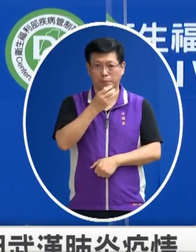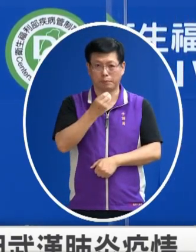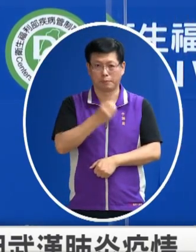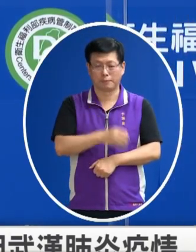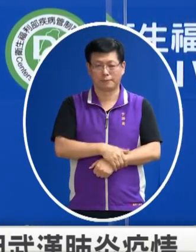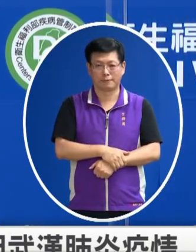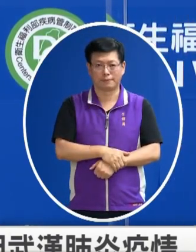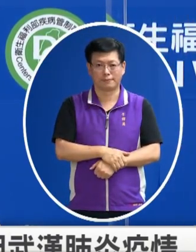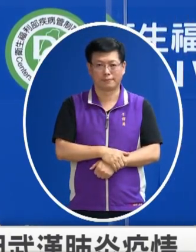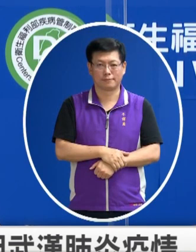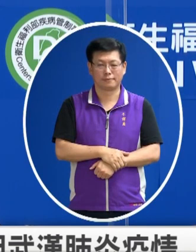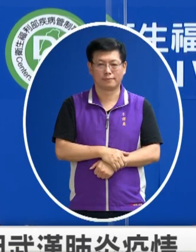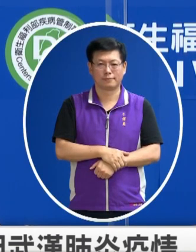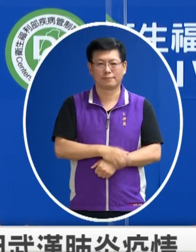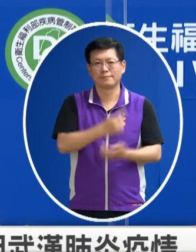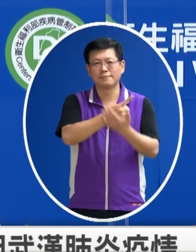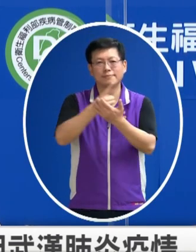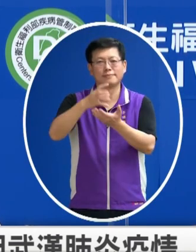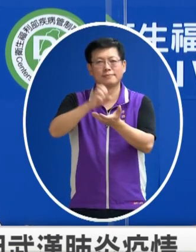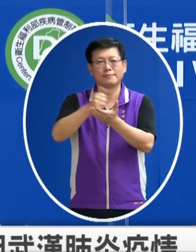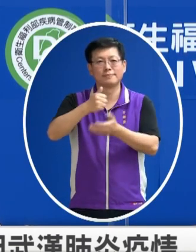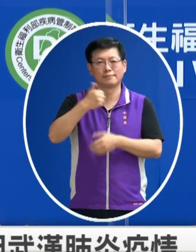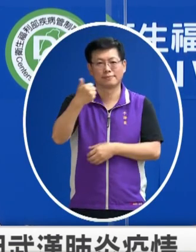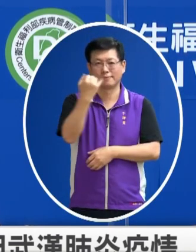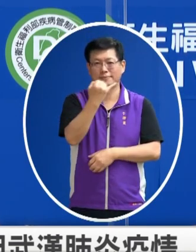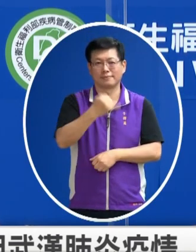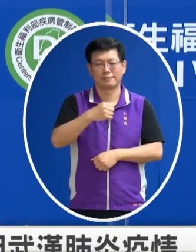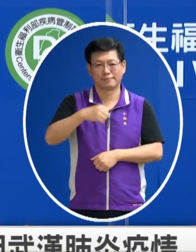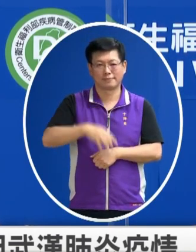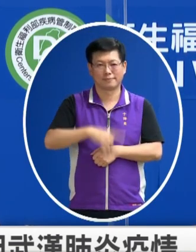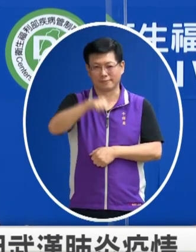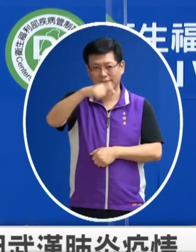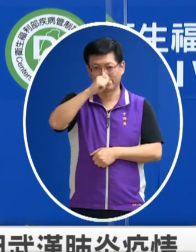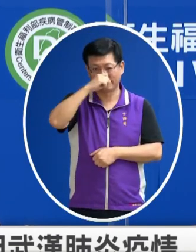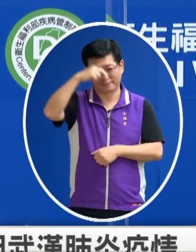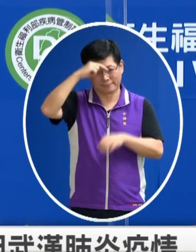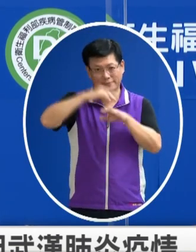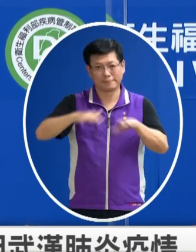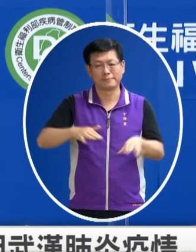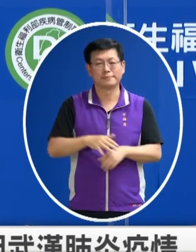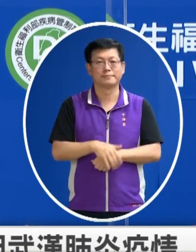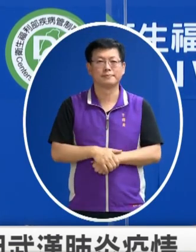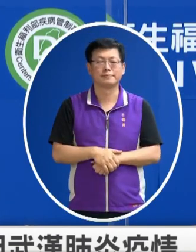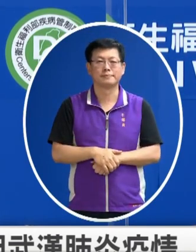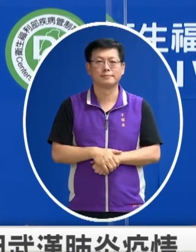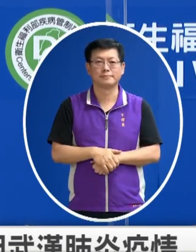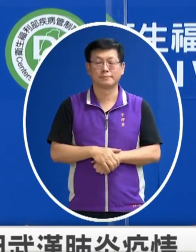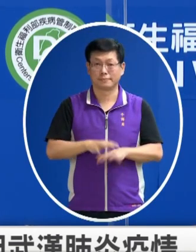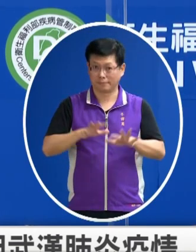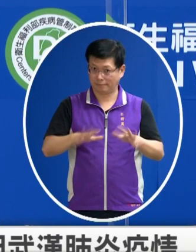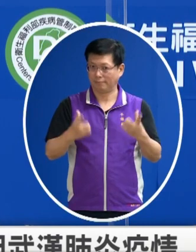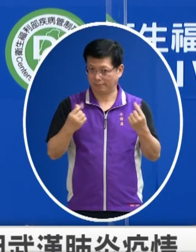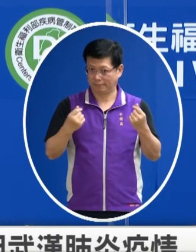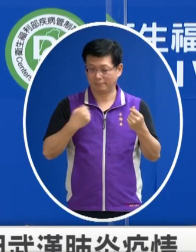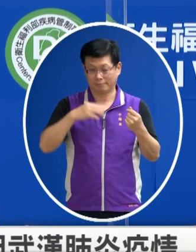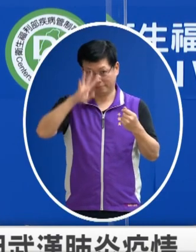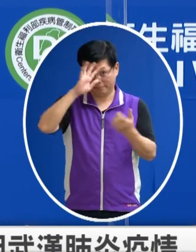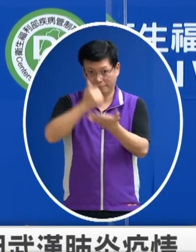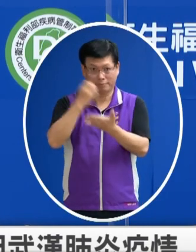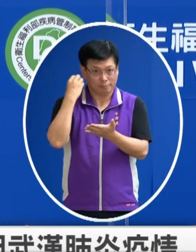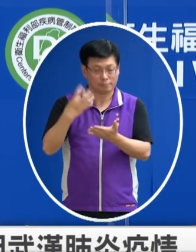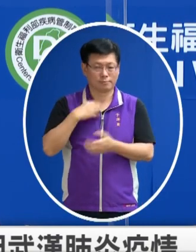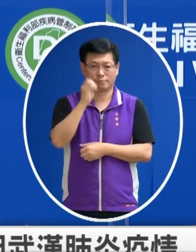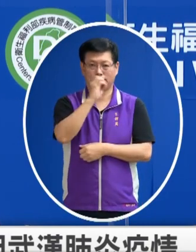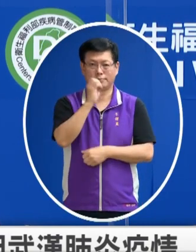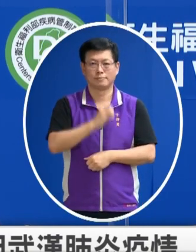绿色才行。好，各位媒体女士先生们，大家好，大家午安。那我们今天仍然是没有新增